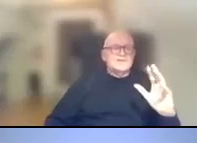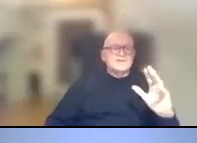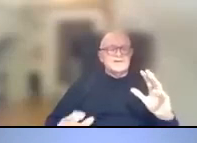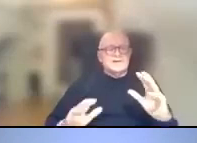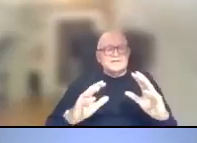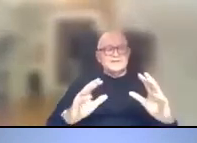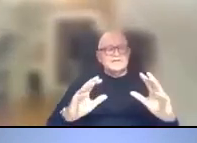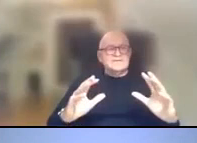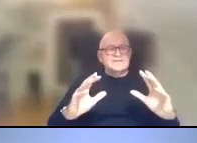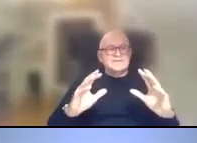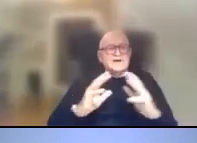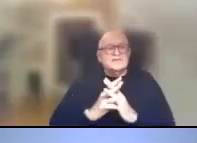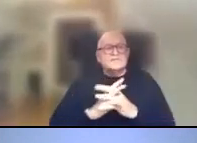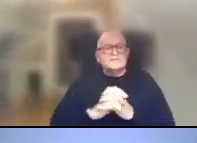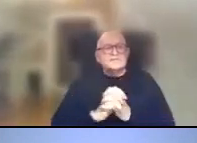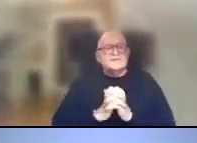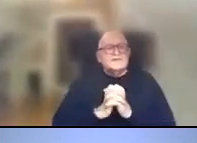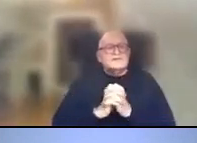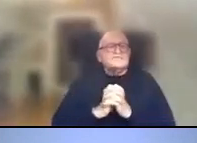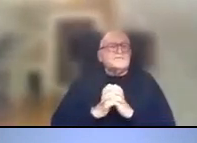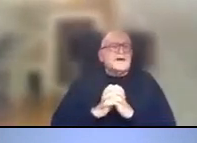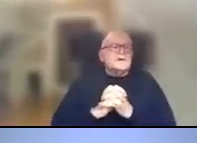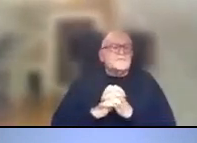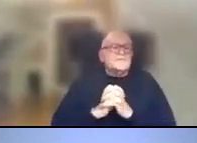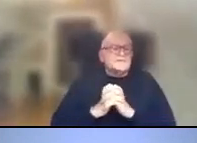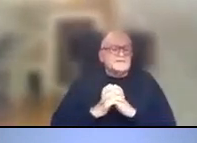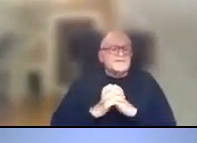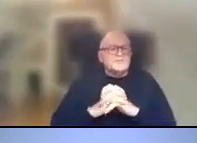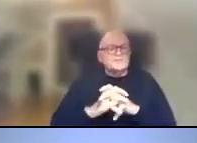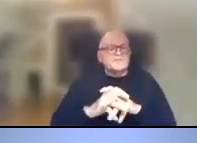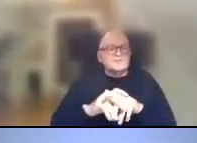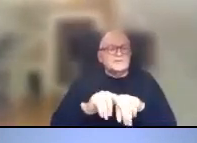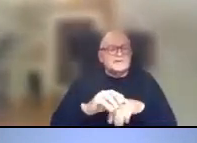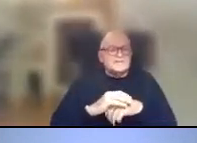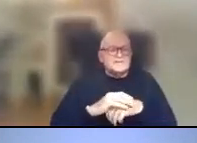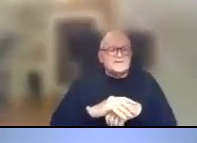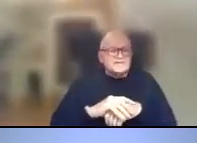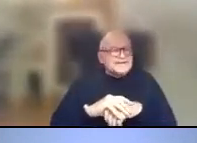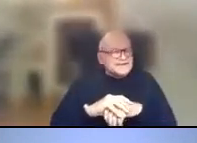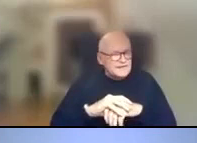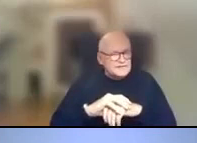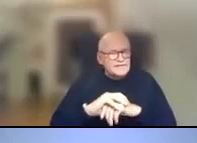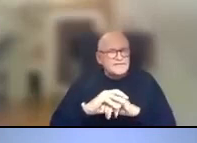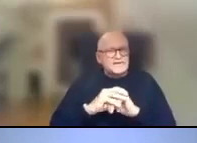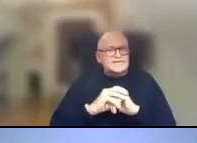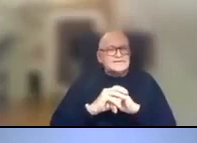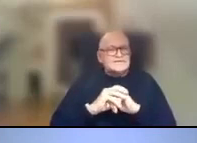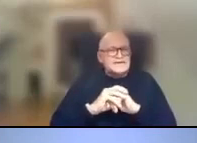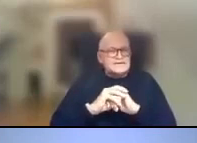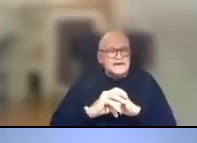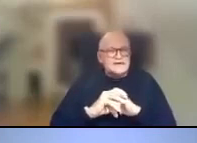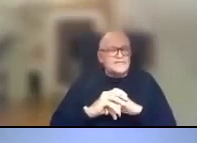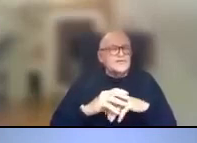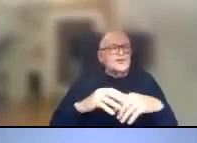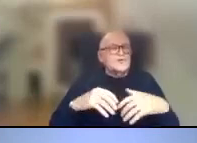insgesamt gekennzeichnet sind dadurch, dass Verfahren wird nach dem Motto, das nicht sein kann, was nicht